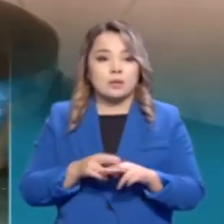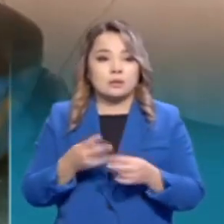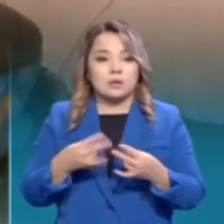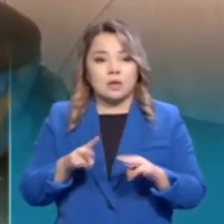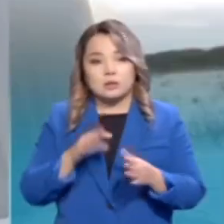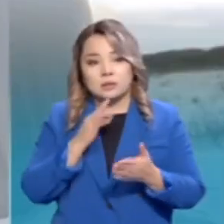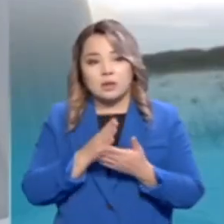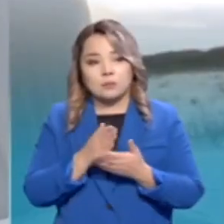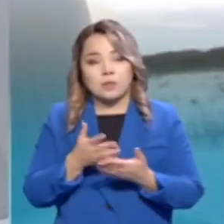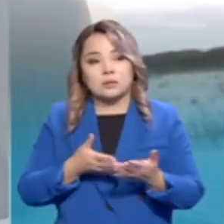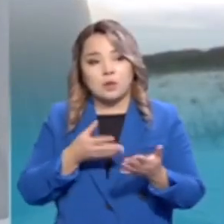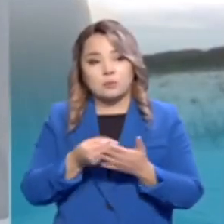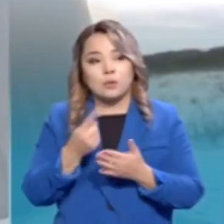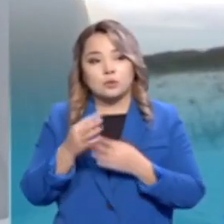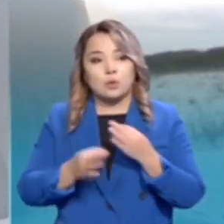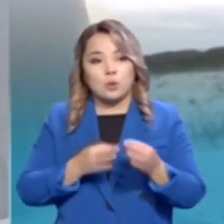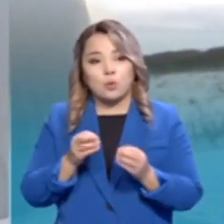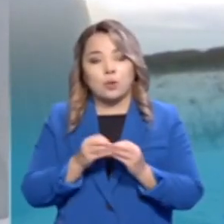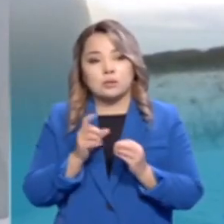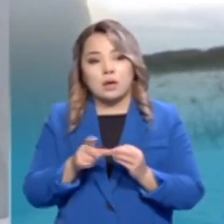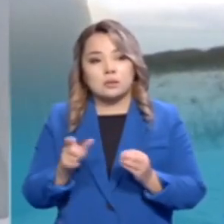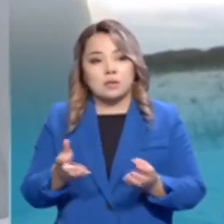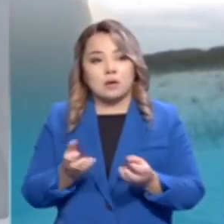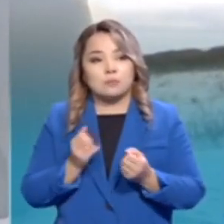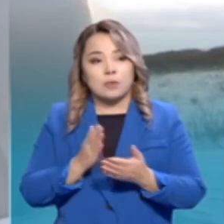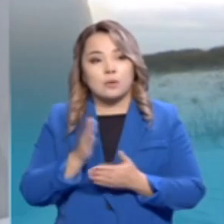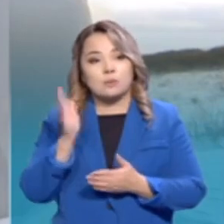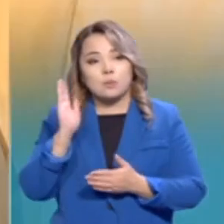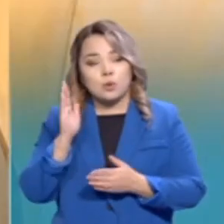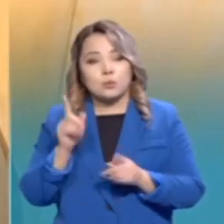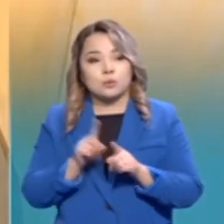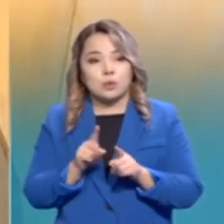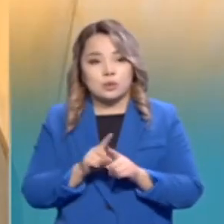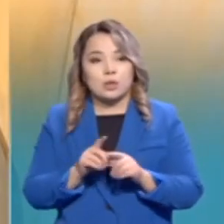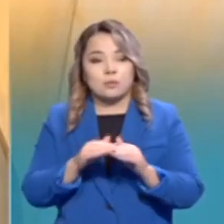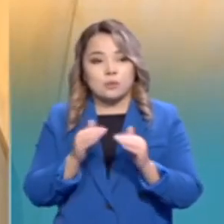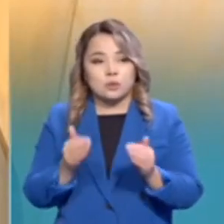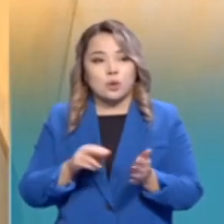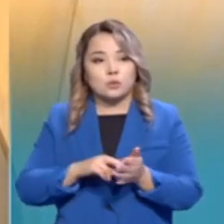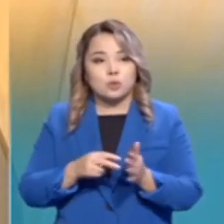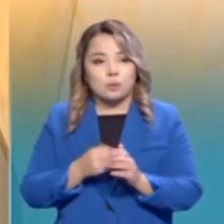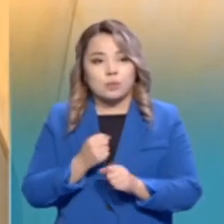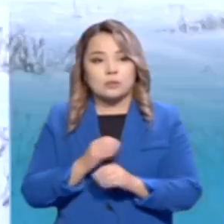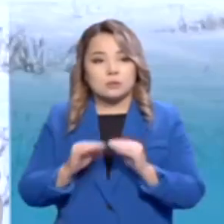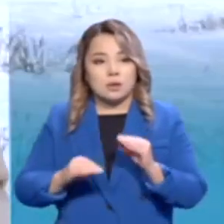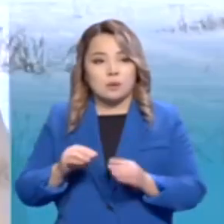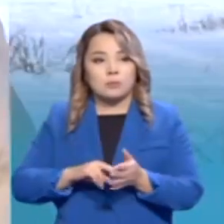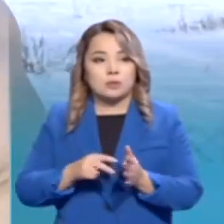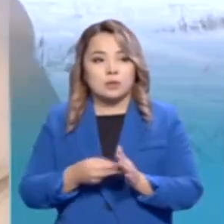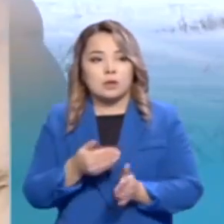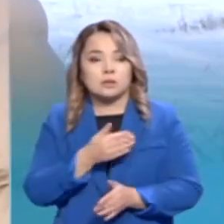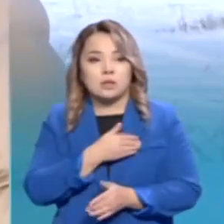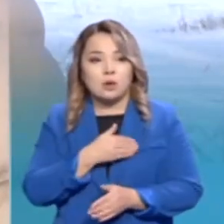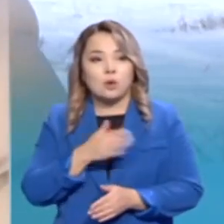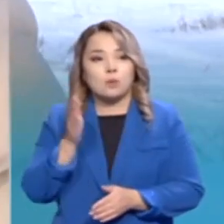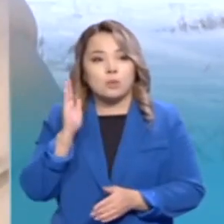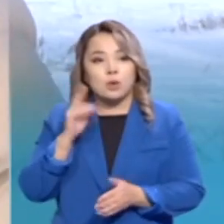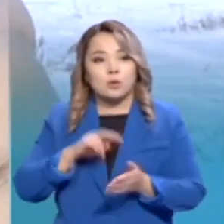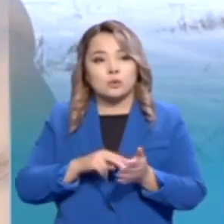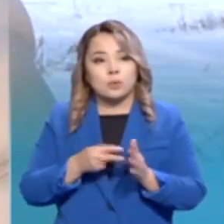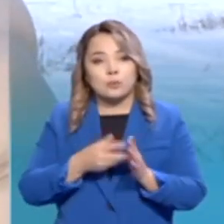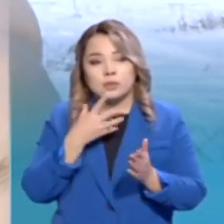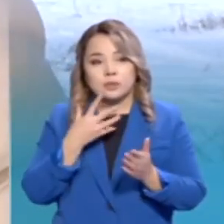берілген. Әзірге тәулігіне 10 адамды қабылдай алады. Келешекте тағы үш глэмпинг салуды жоспарлап отыр. Болашақта осы жерде